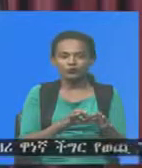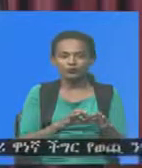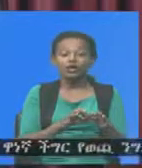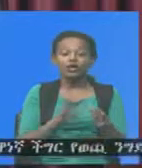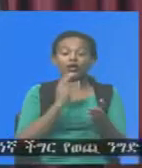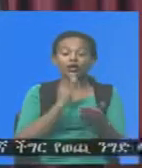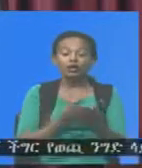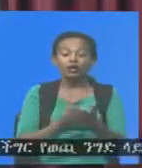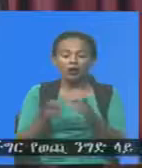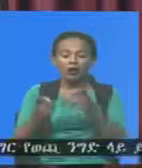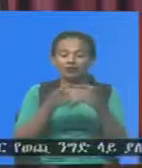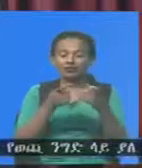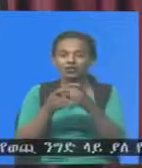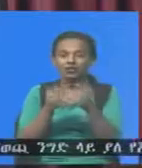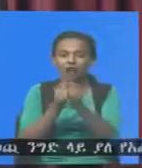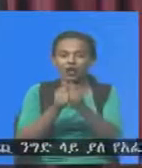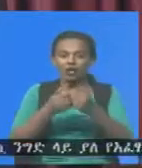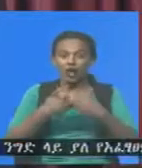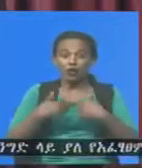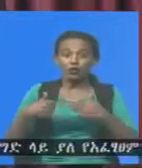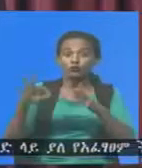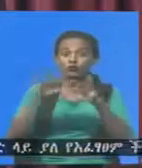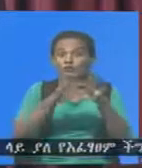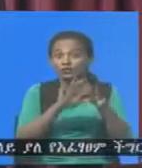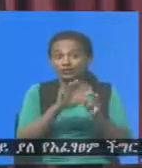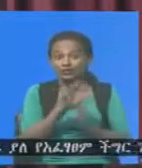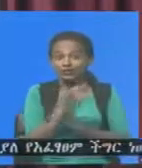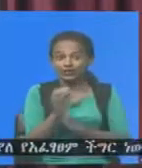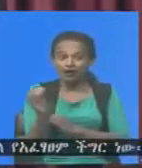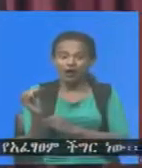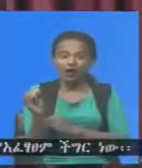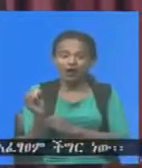ከመልካም አስተዳደር ጋር ያለው ትስስርና